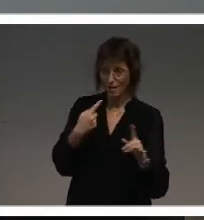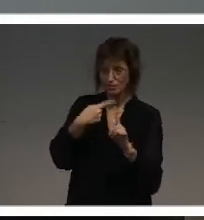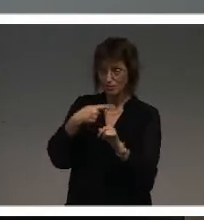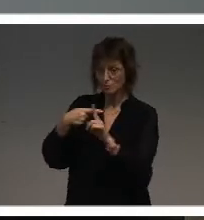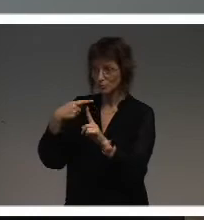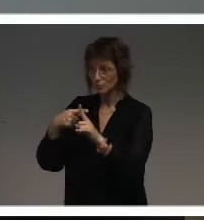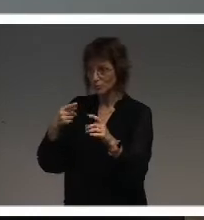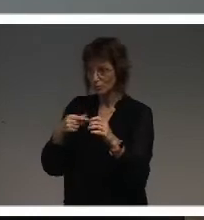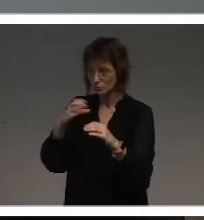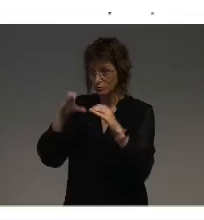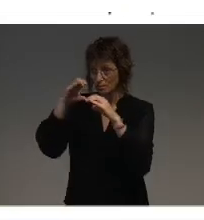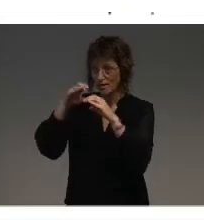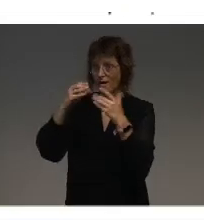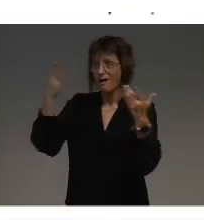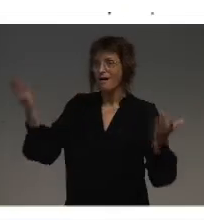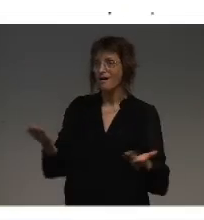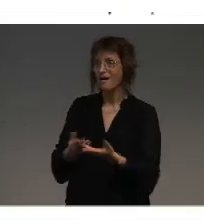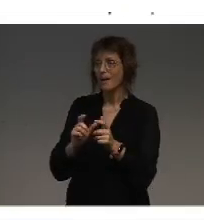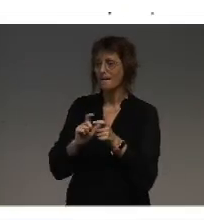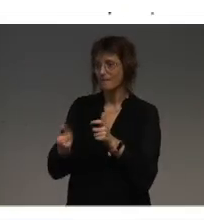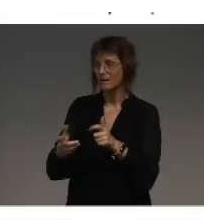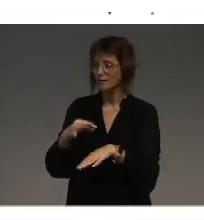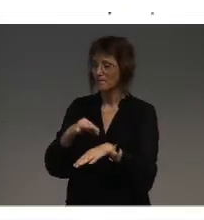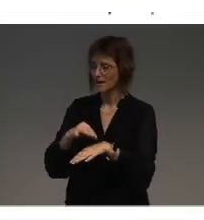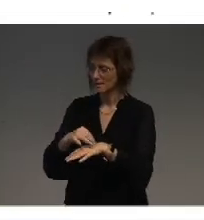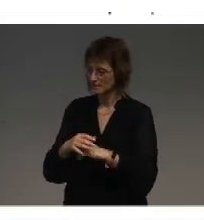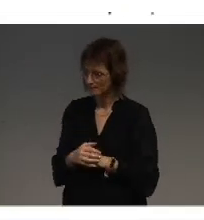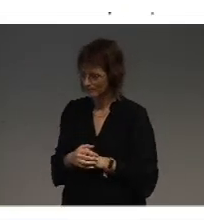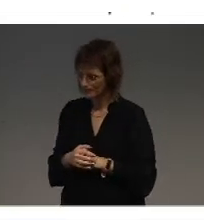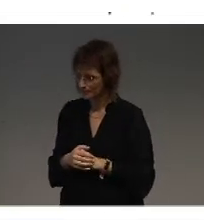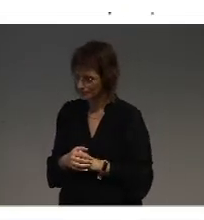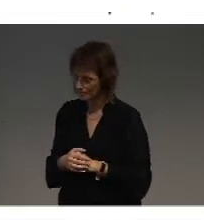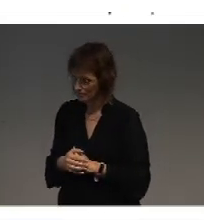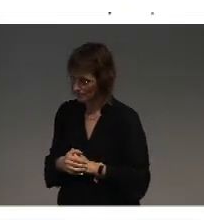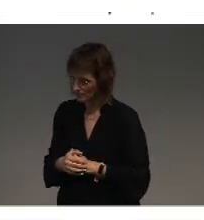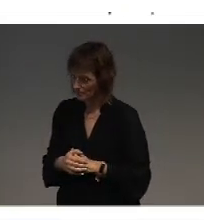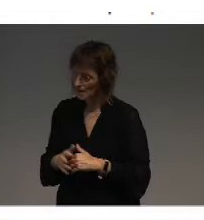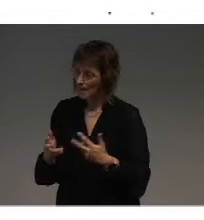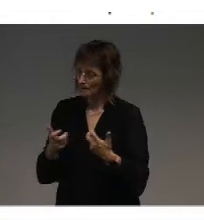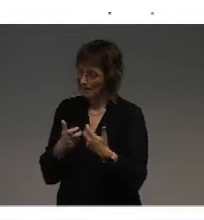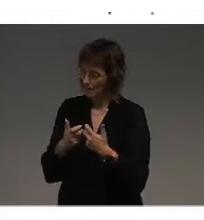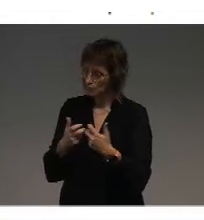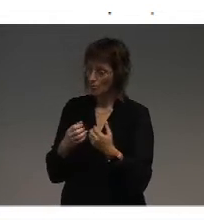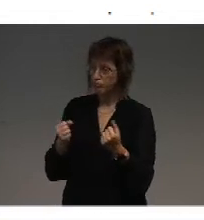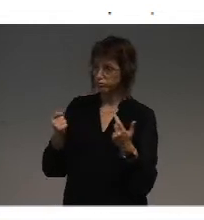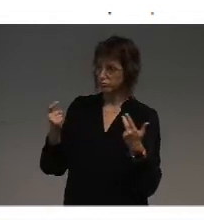Et alors, la polyexposition, globalement, c'est très rapidement, c'est les voies d'exposition qui sont multiples. Donc,